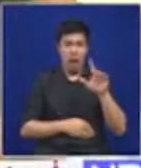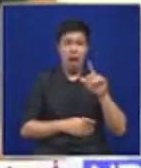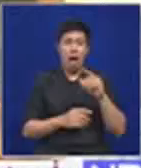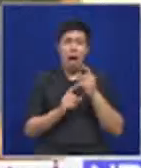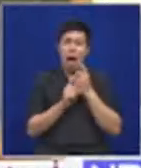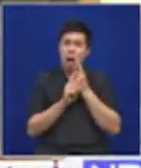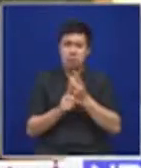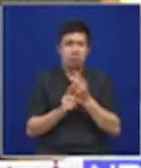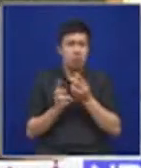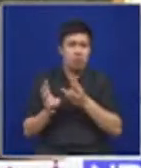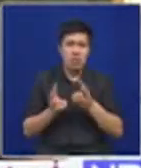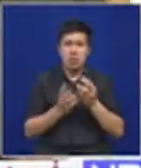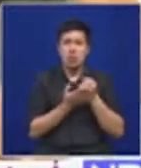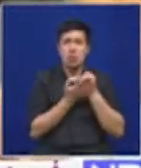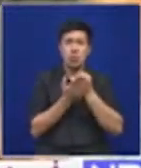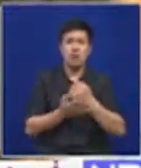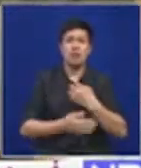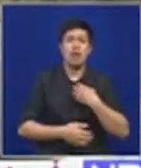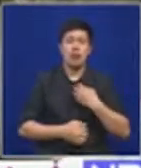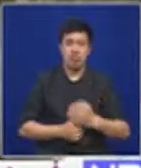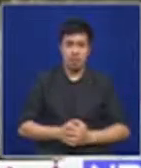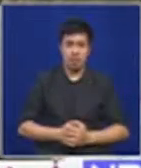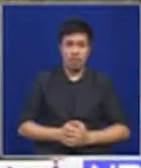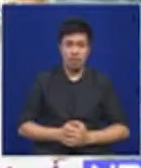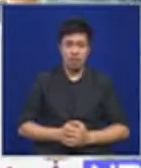ทางช่วยเหลือด้วย